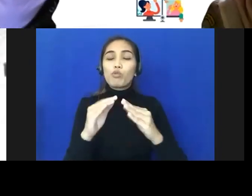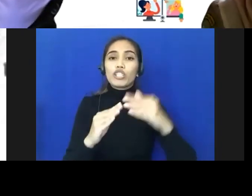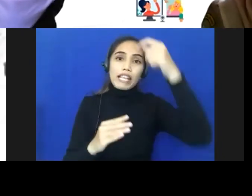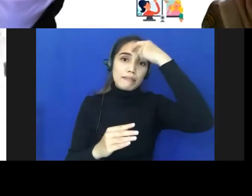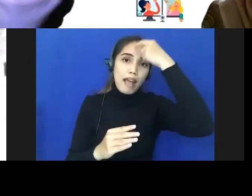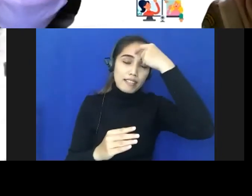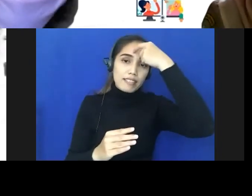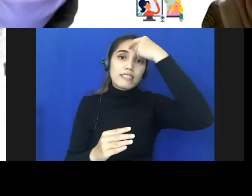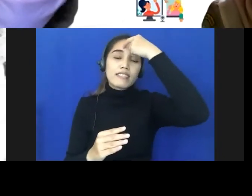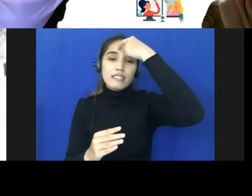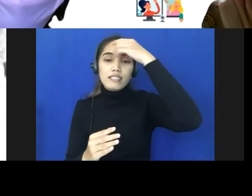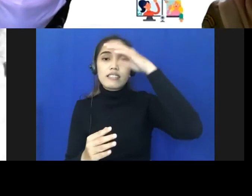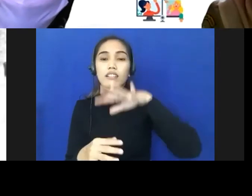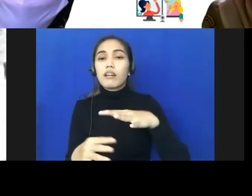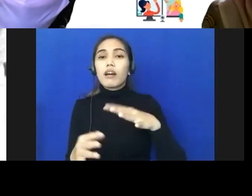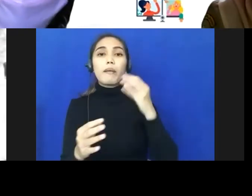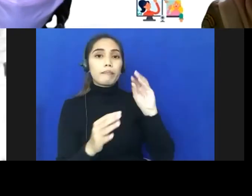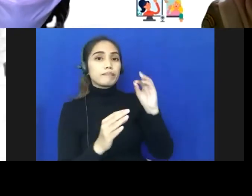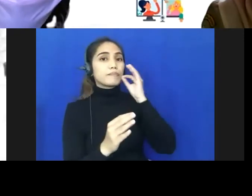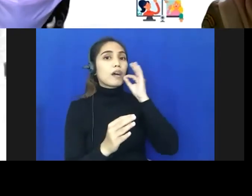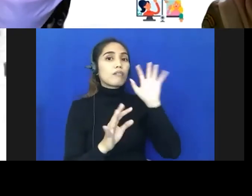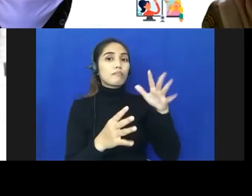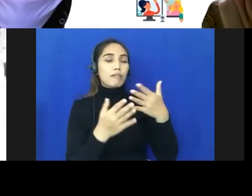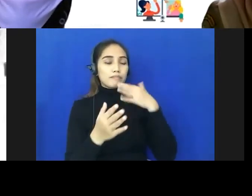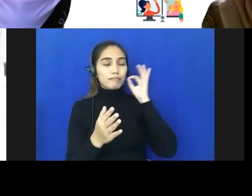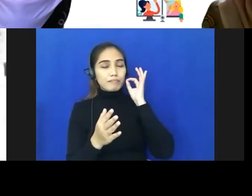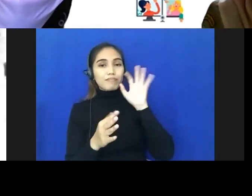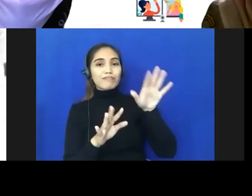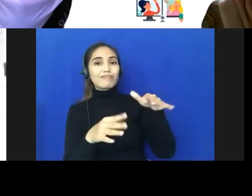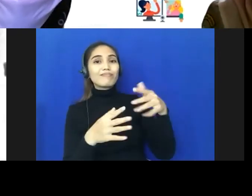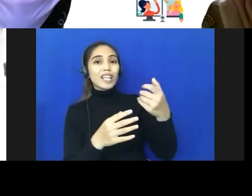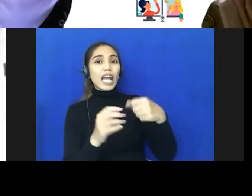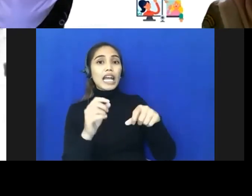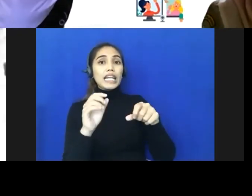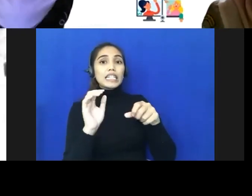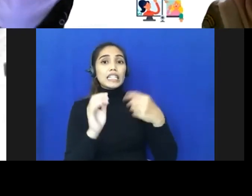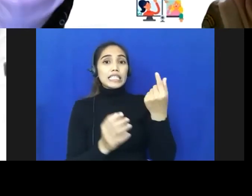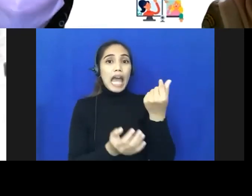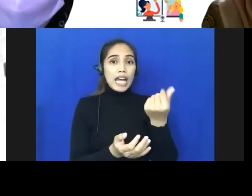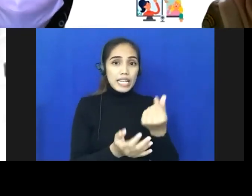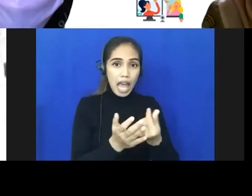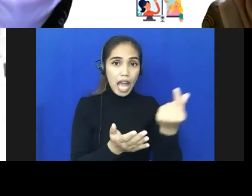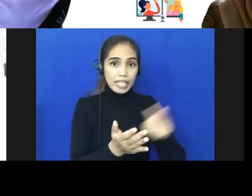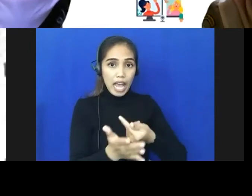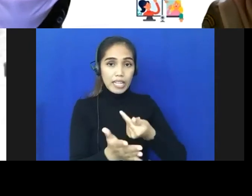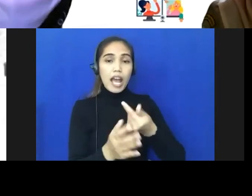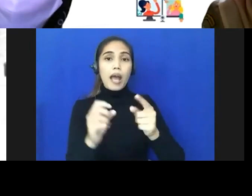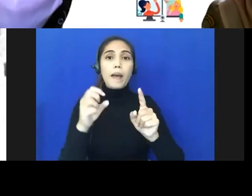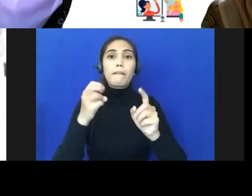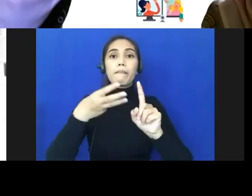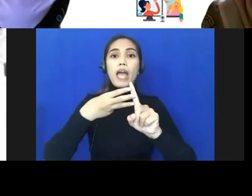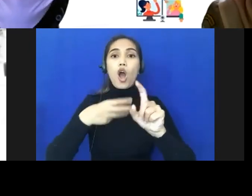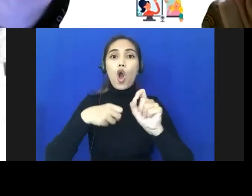Dan jadi ini sedikit diluruskan, kalau dana BOK itu adanya di puskesmas, bukan adanya di